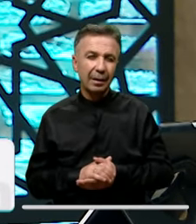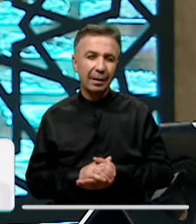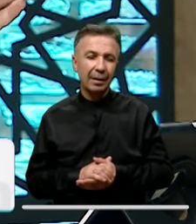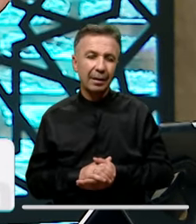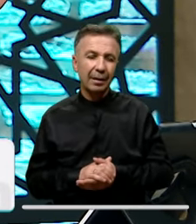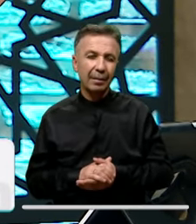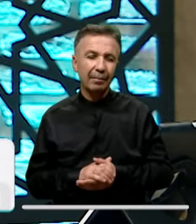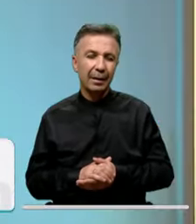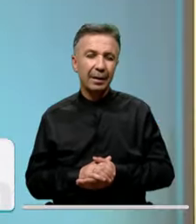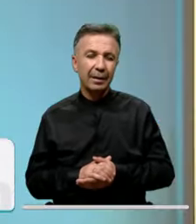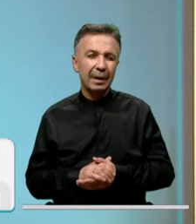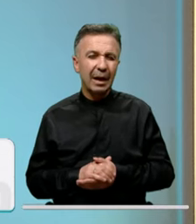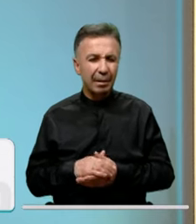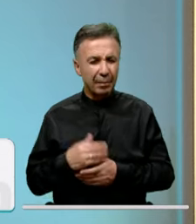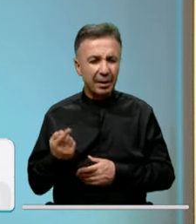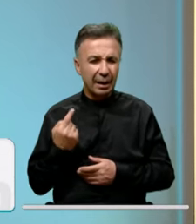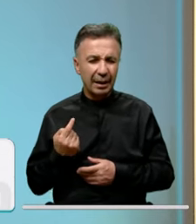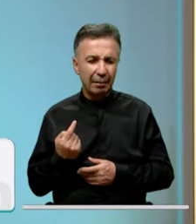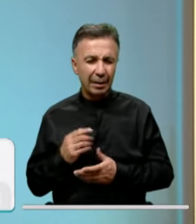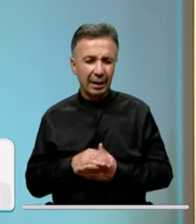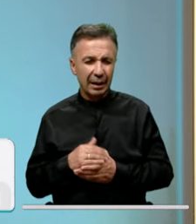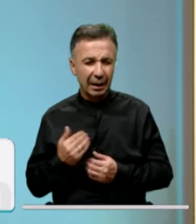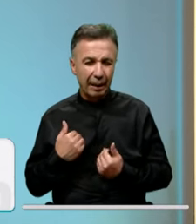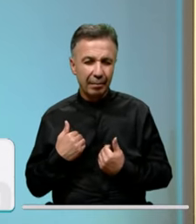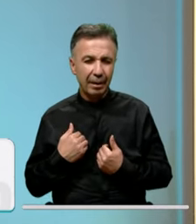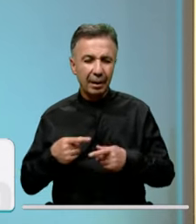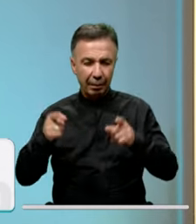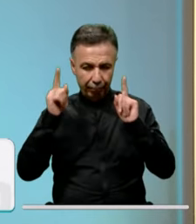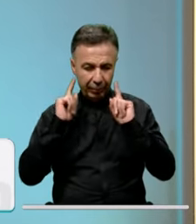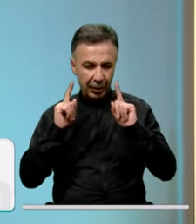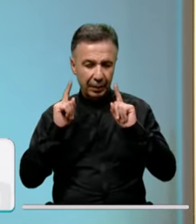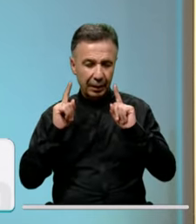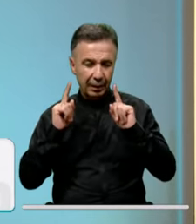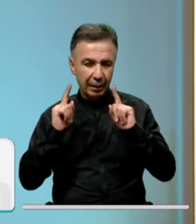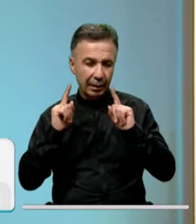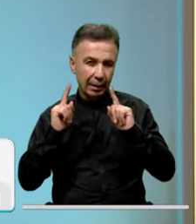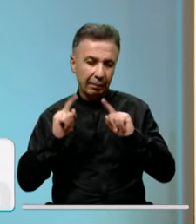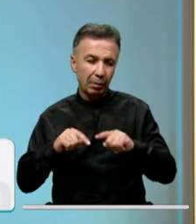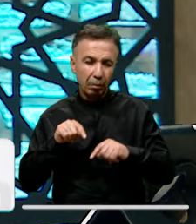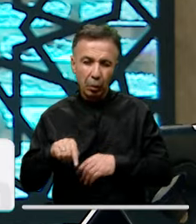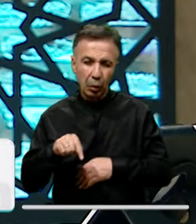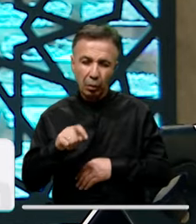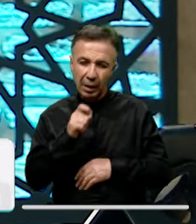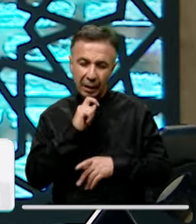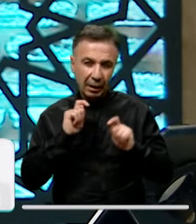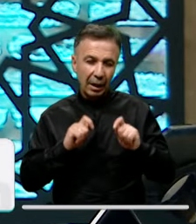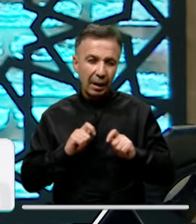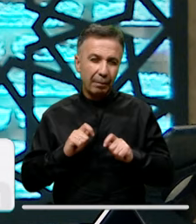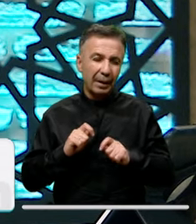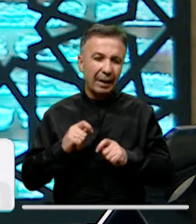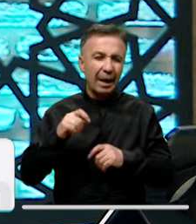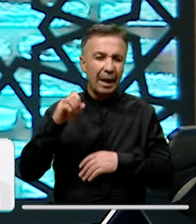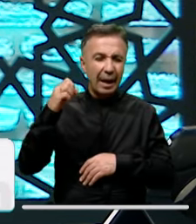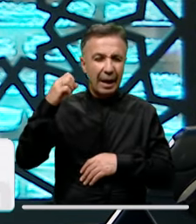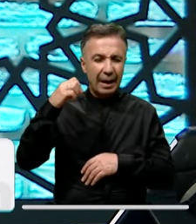öder, satar öderim dedi yani. Bu çok önemli, ince bir şey. Pişmanlığının ifadesi, göstergesi. Bugün bu yanlışı yapan, kaçak elektrik ya da su